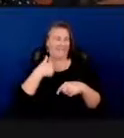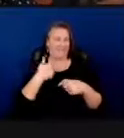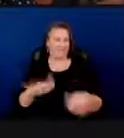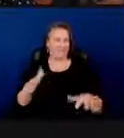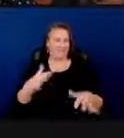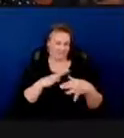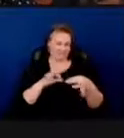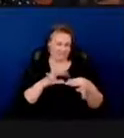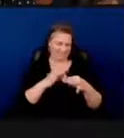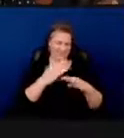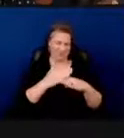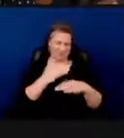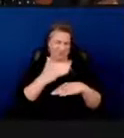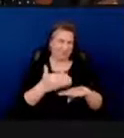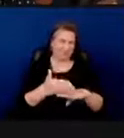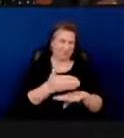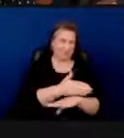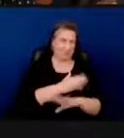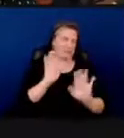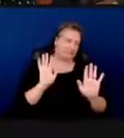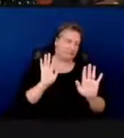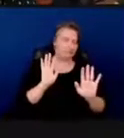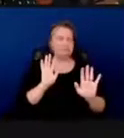Nafikiri nimezungumza sana.